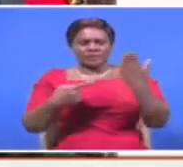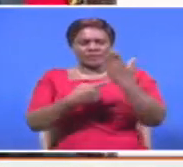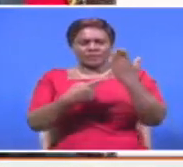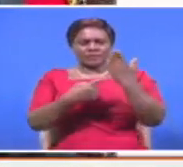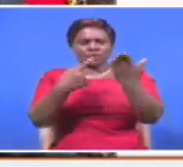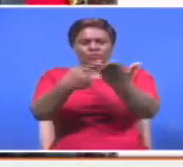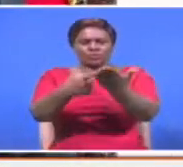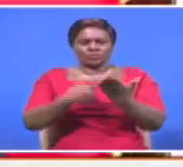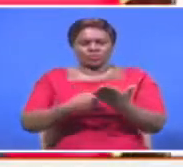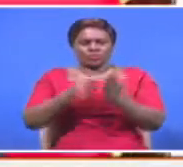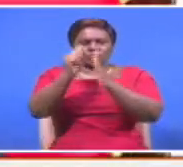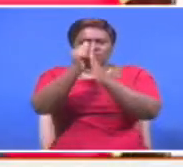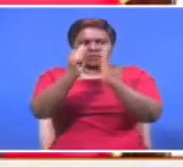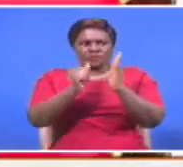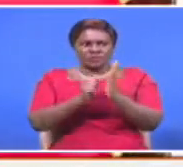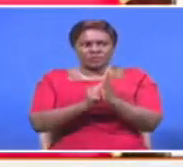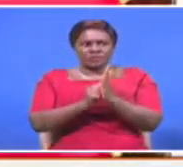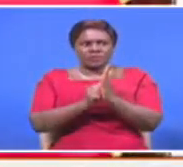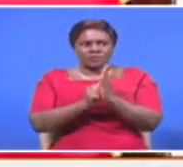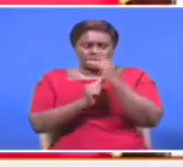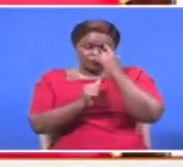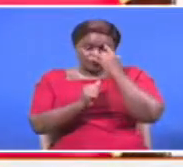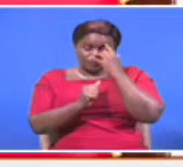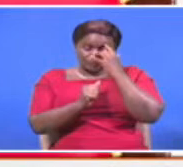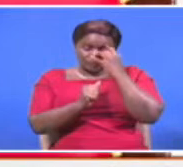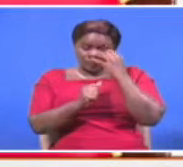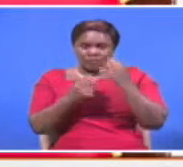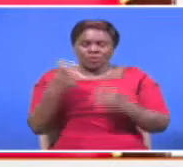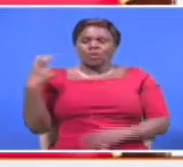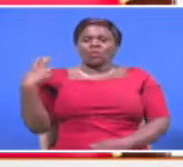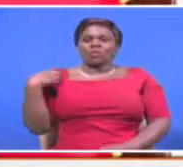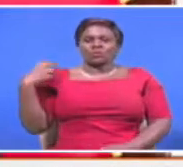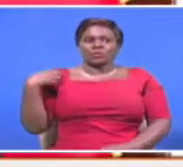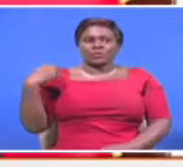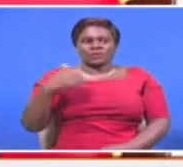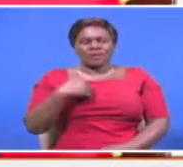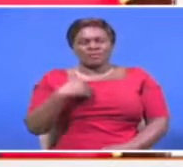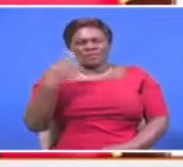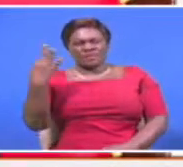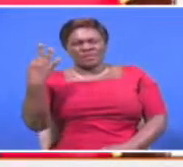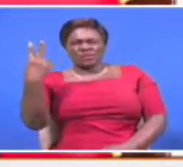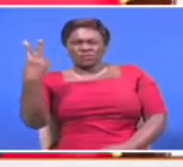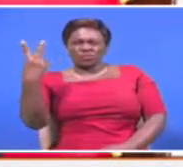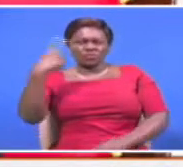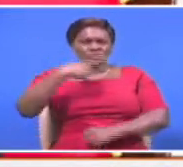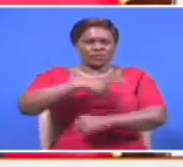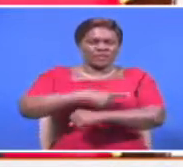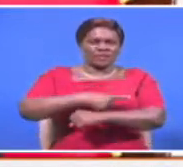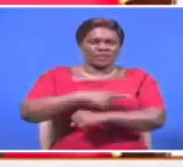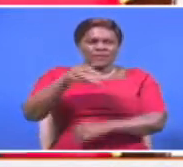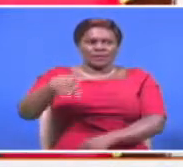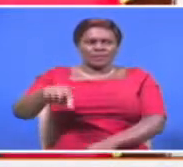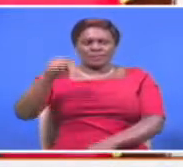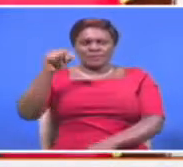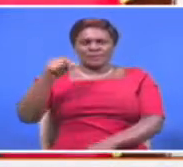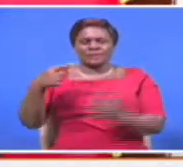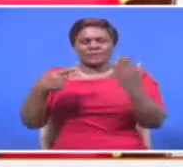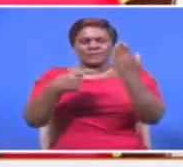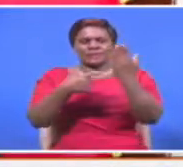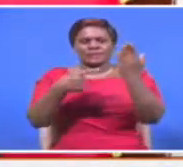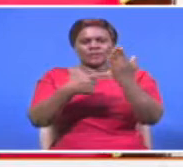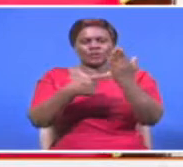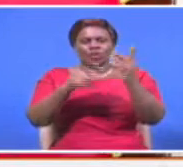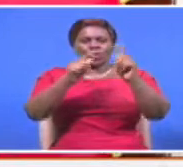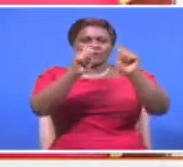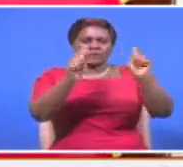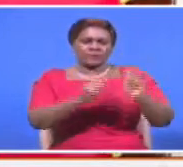ya mazungumzo. There are matters that will need consultation in the next one or two days. We think that the technical team should sit